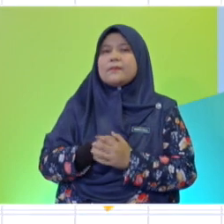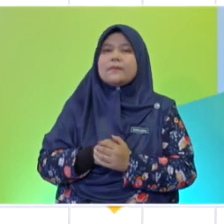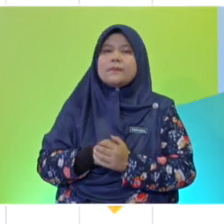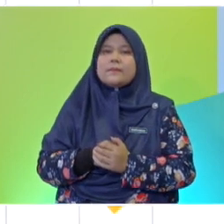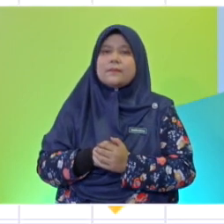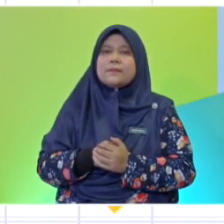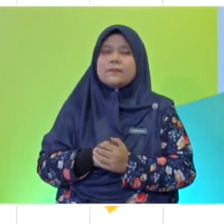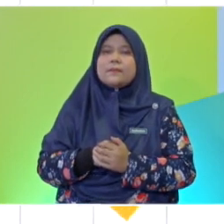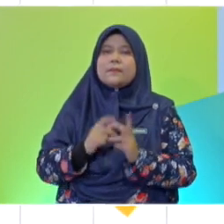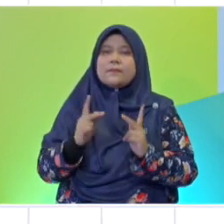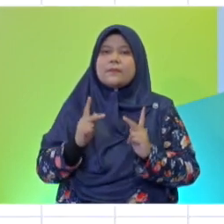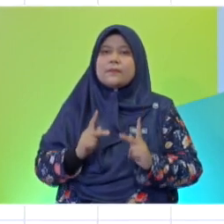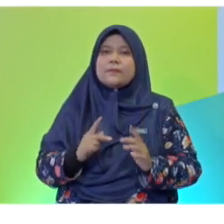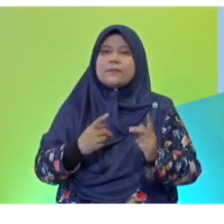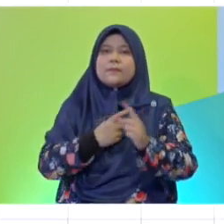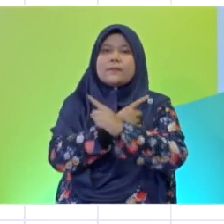saya gunakan